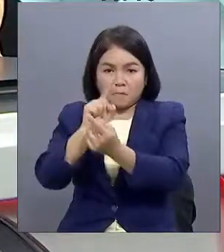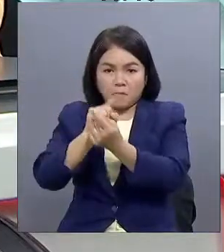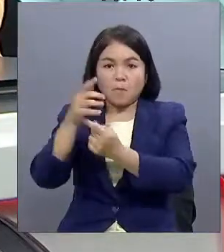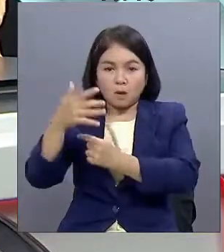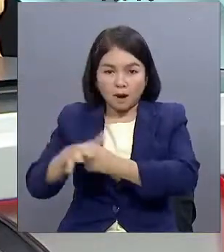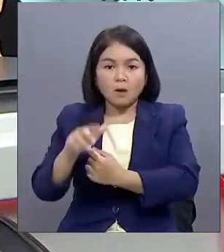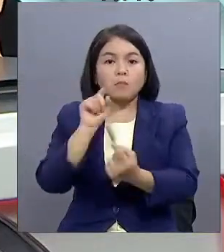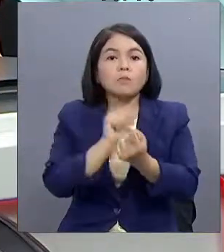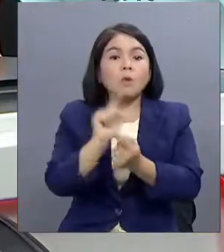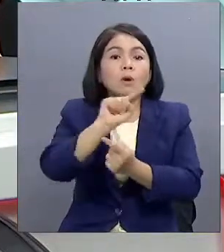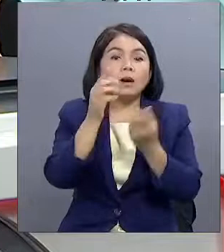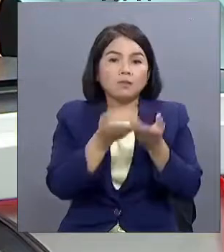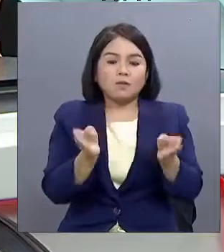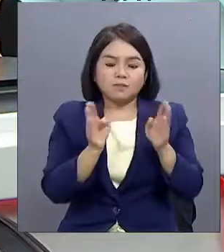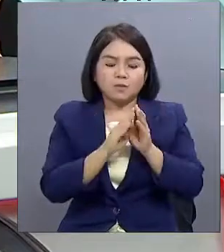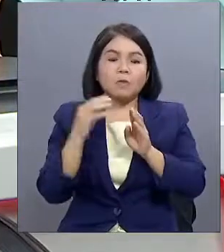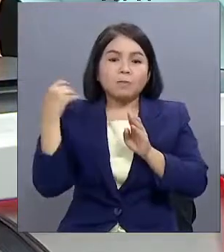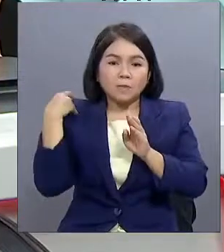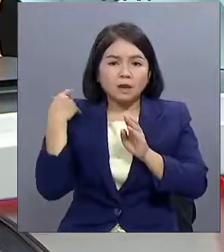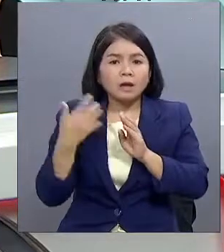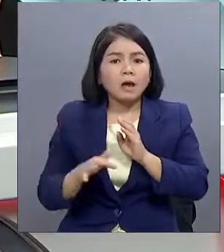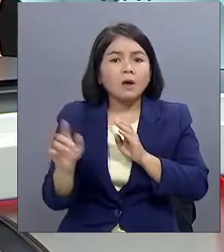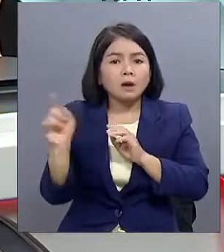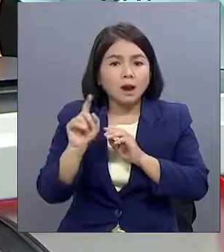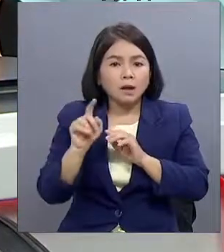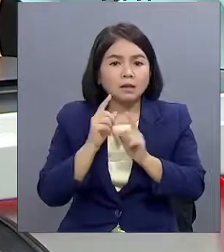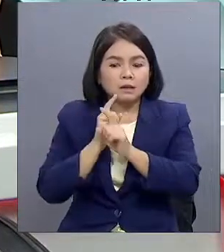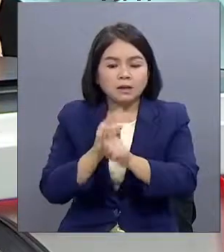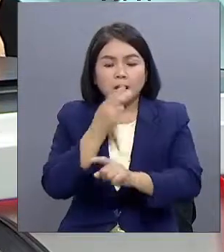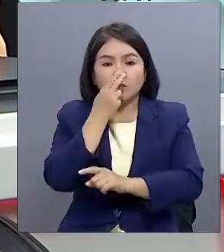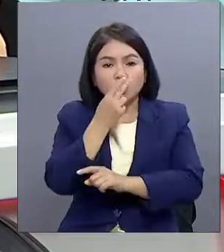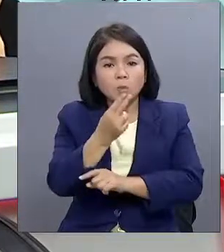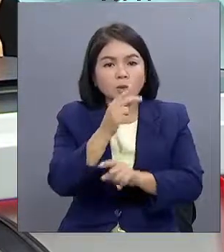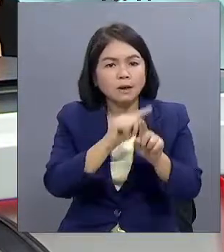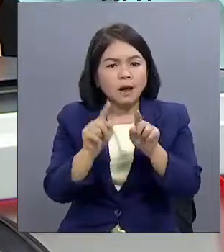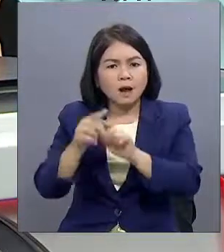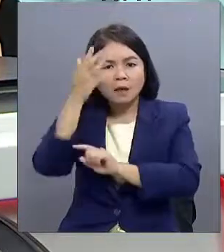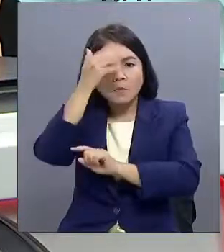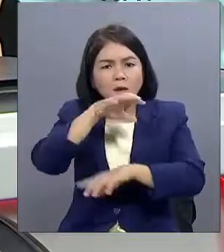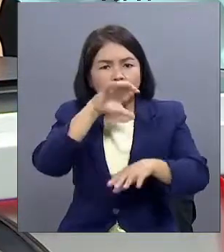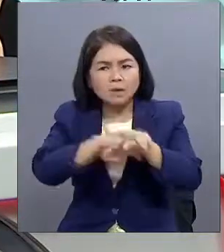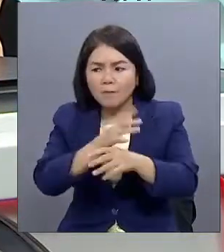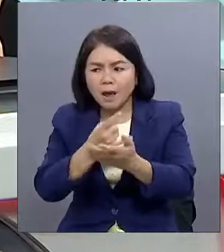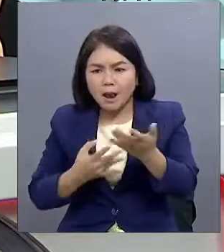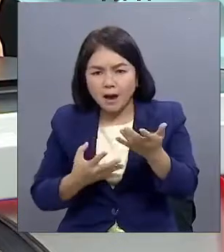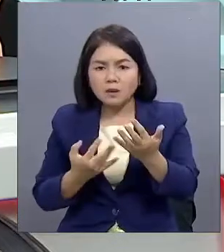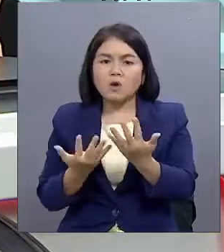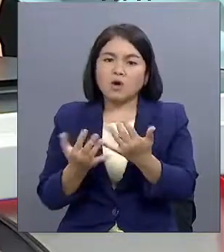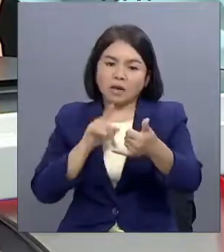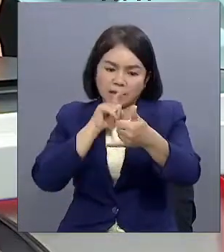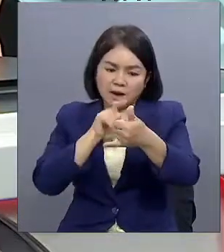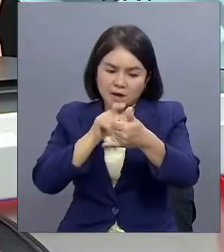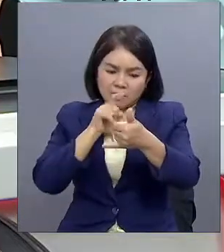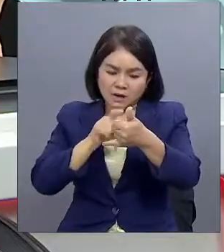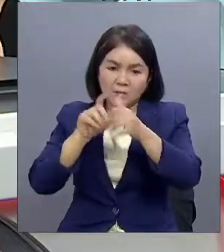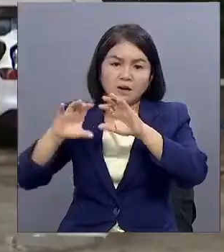น้าของครอบครัวแล้วด้วยค่ะส่วนการติดตามสอบสวนเรื่องราวที่เกิดขึ้นอยู่ระหว่างการสืบสวนสอบสวนของทางการล